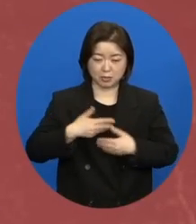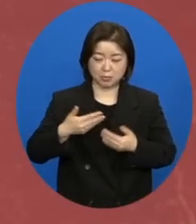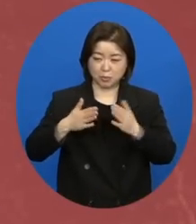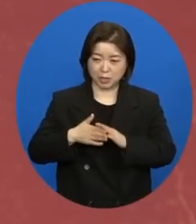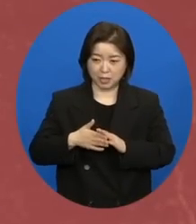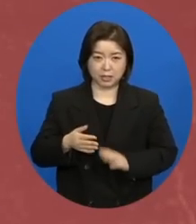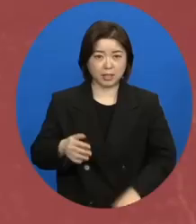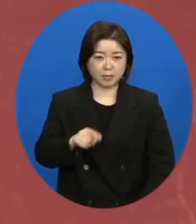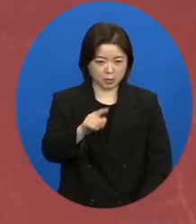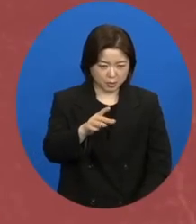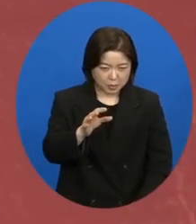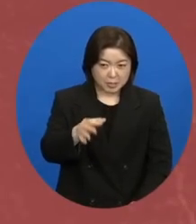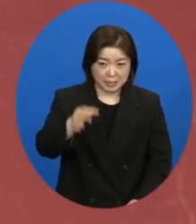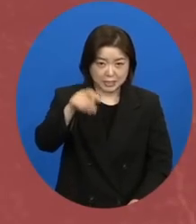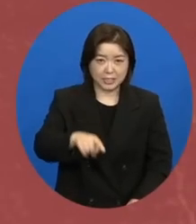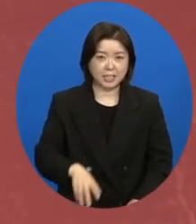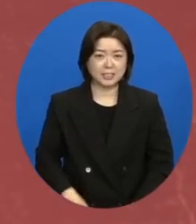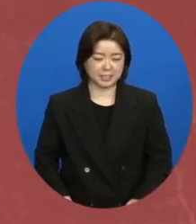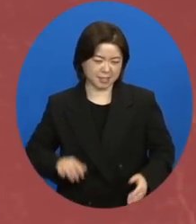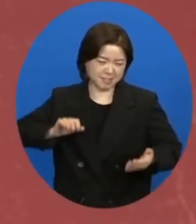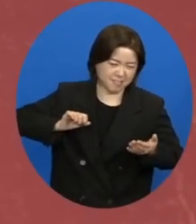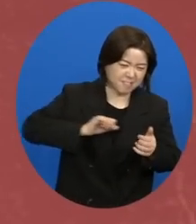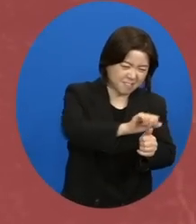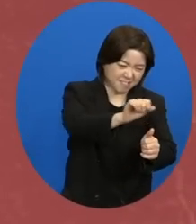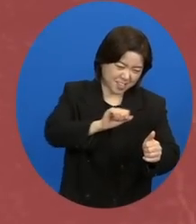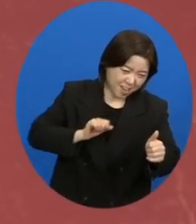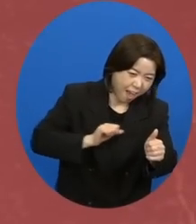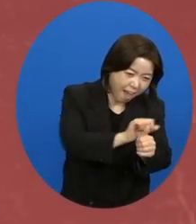되니까 하여간 껍질을 벗겨요. 그냥